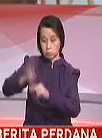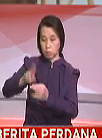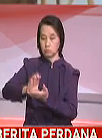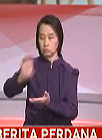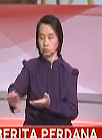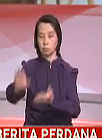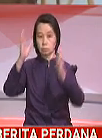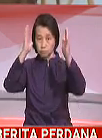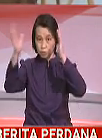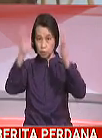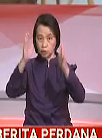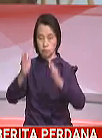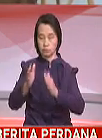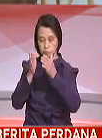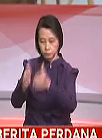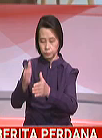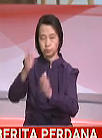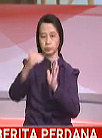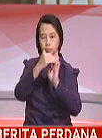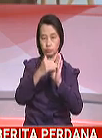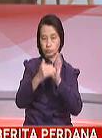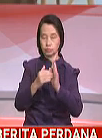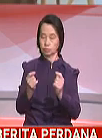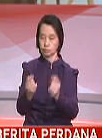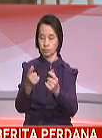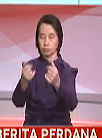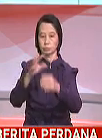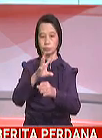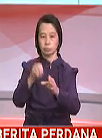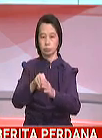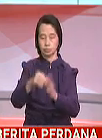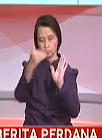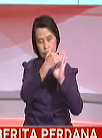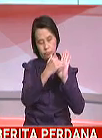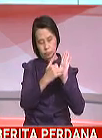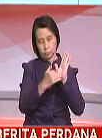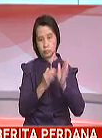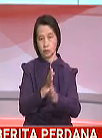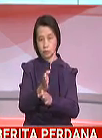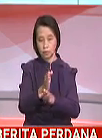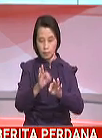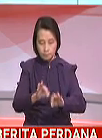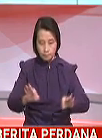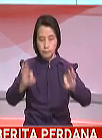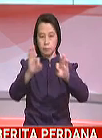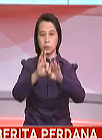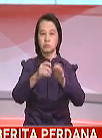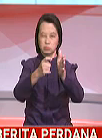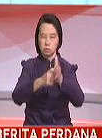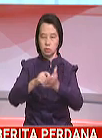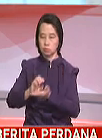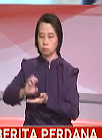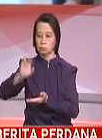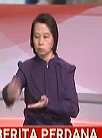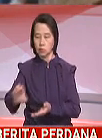Perdana Menteri, penelitian terperinci akan dilaksanakan segera termasuk menyenarai bidang berkepentingan yang memerlukan